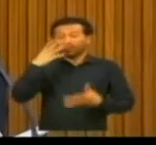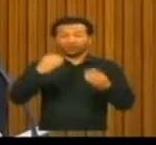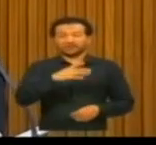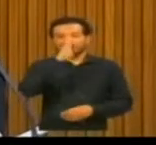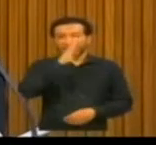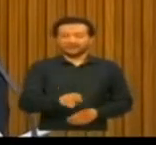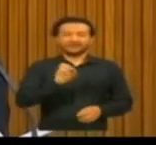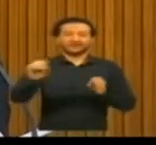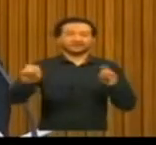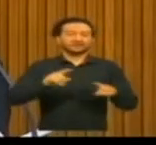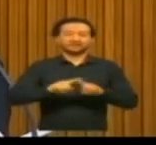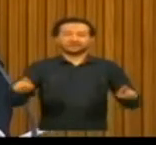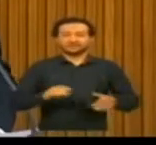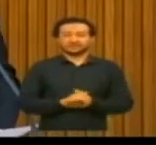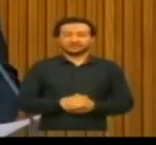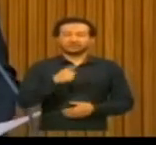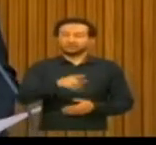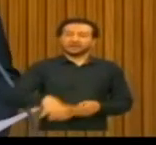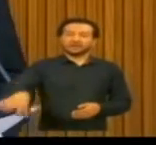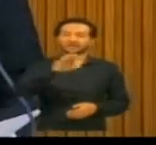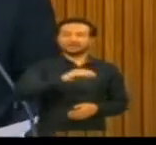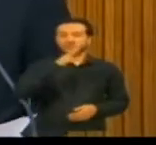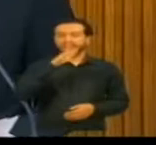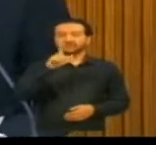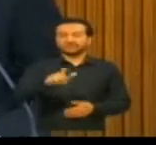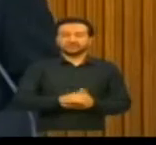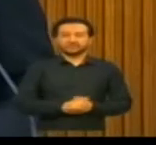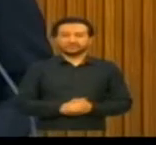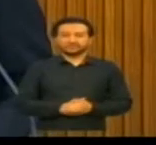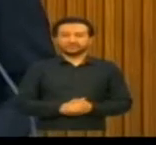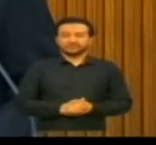adalet dağıtamazlar. Bunu herkesin bilmesi lazım.